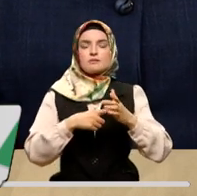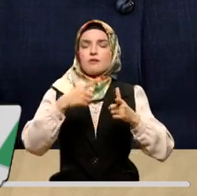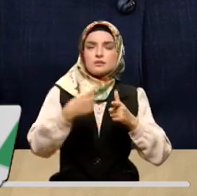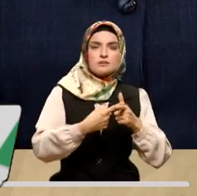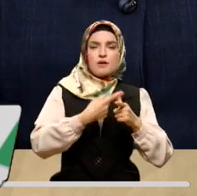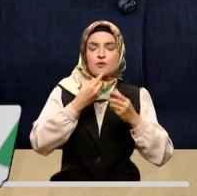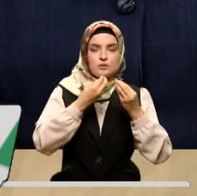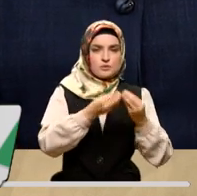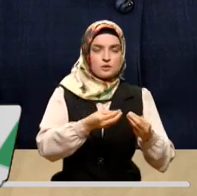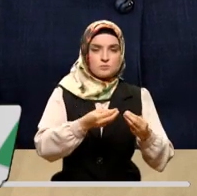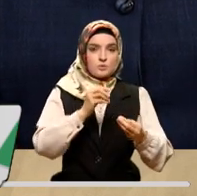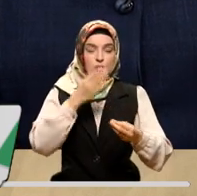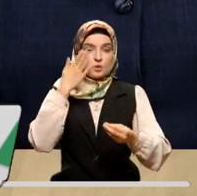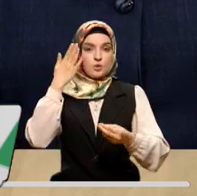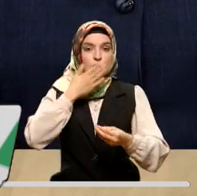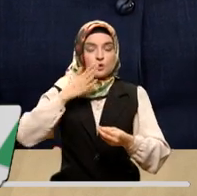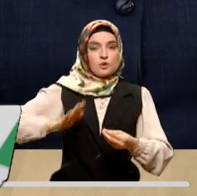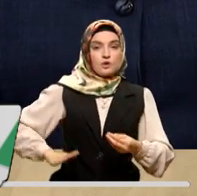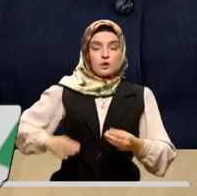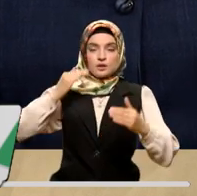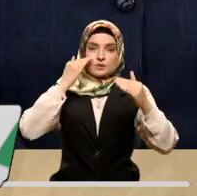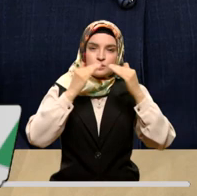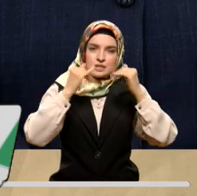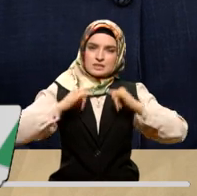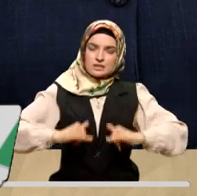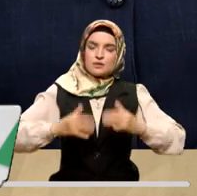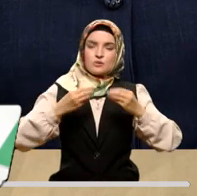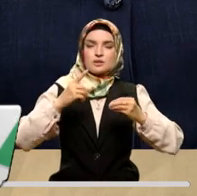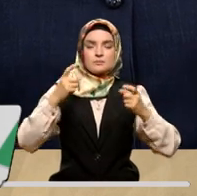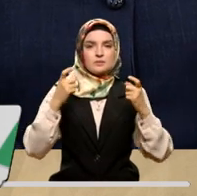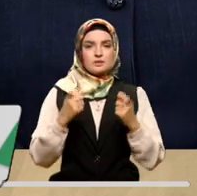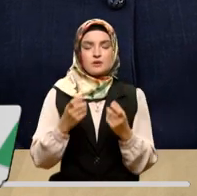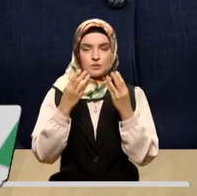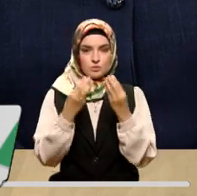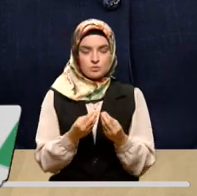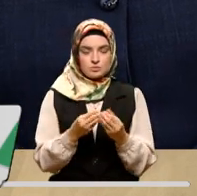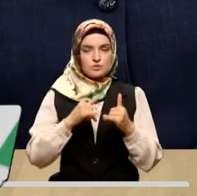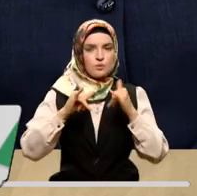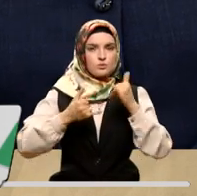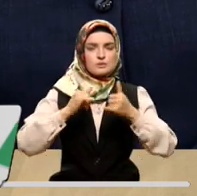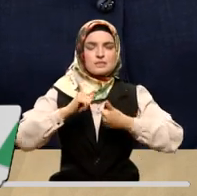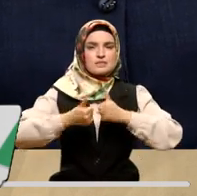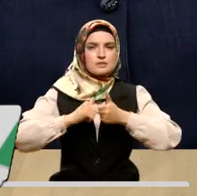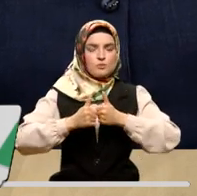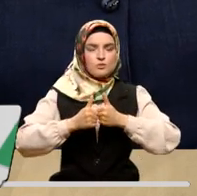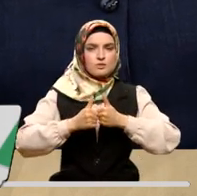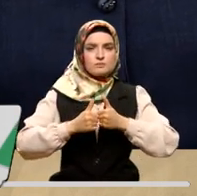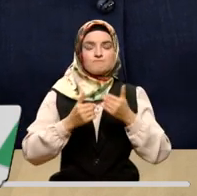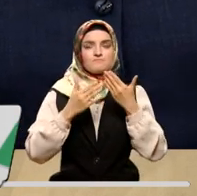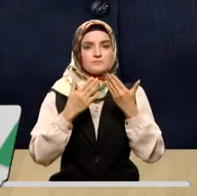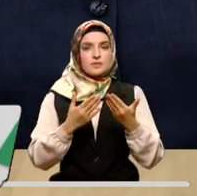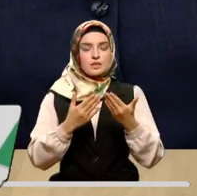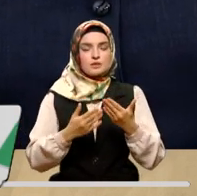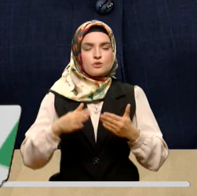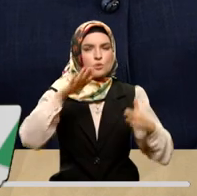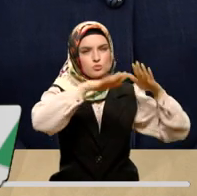işte öğrencilere uygun, rahat edebilecekleri bir atmosfer hale, oyunların, sporların, hangi işte